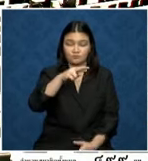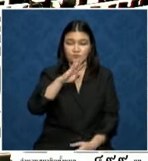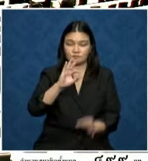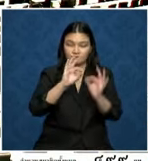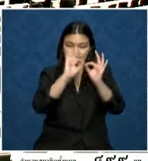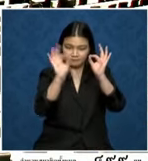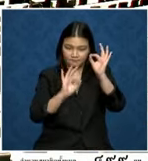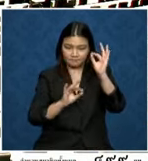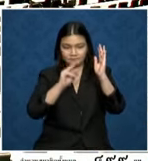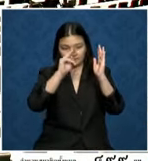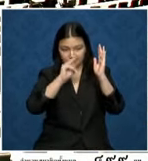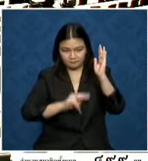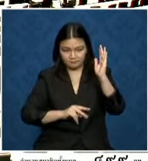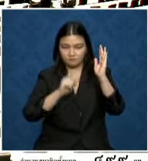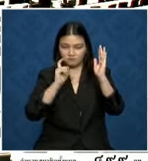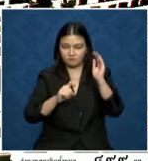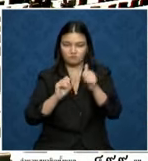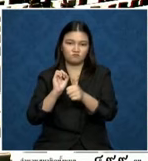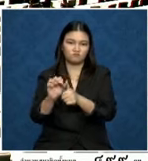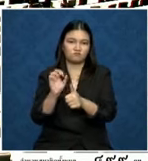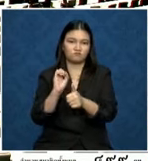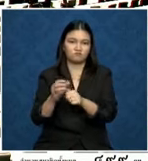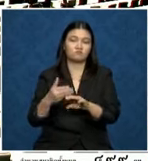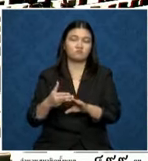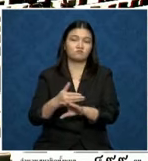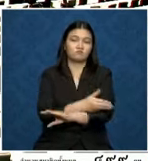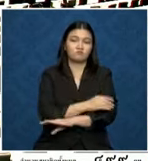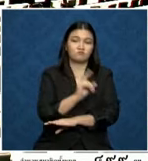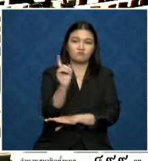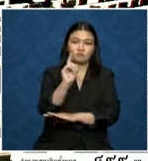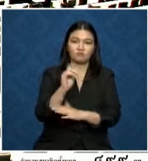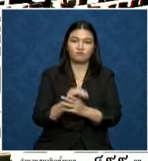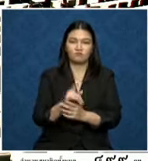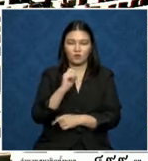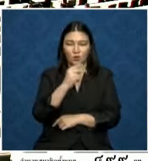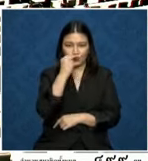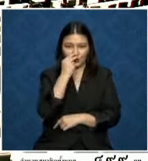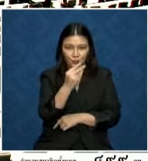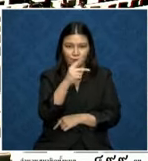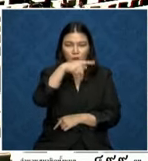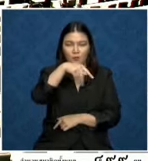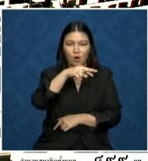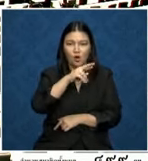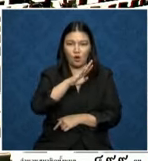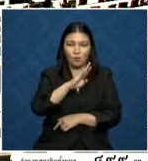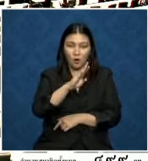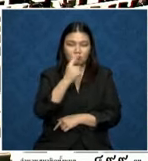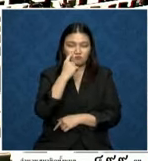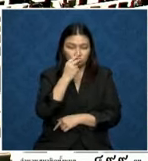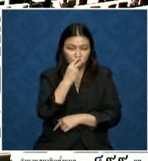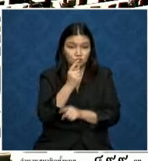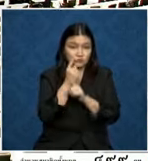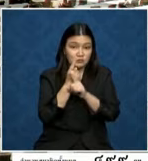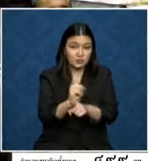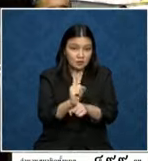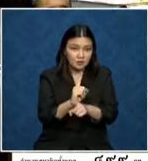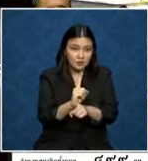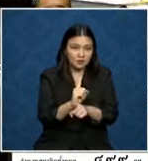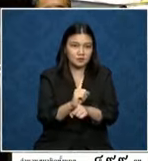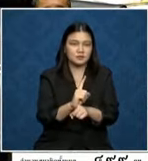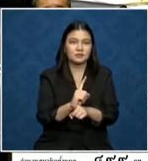หนึ่งเราต้องพิจารณาเรื่องราวเกี่ยวข้องกับร่างพรบบนพื้นฐานบริบทและความจริง